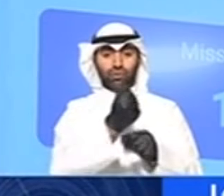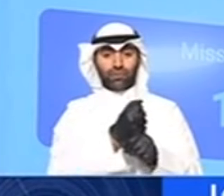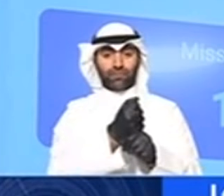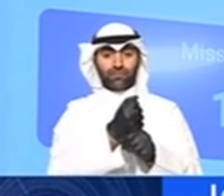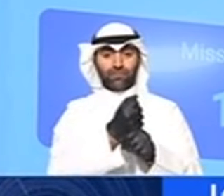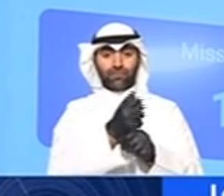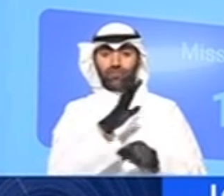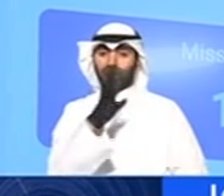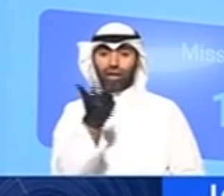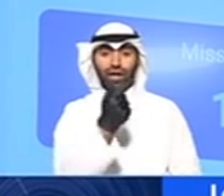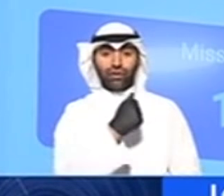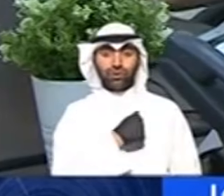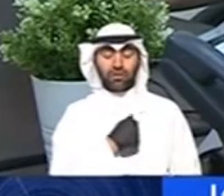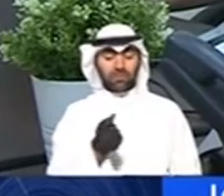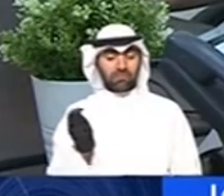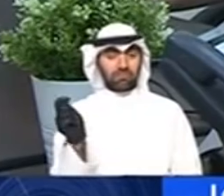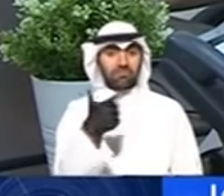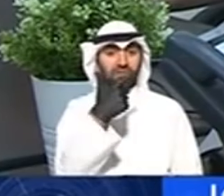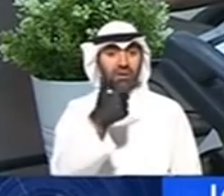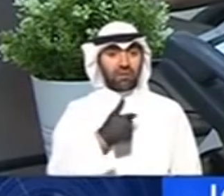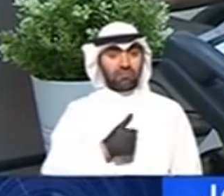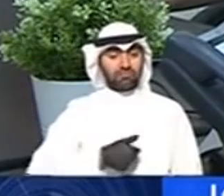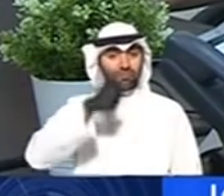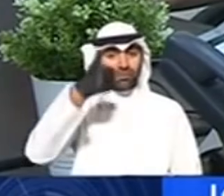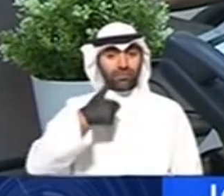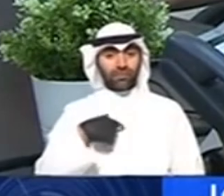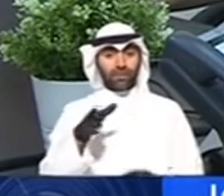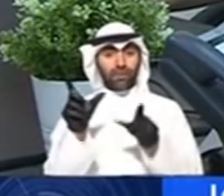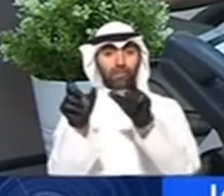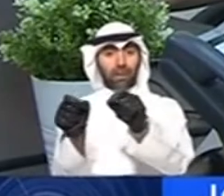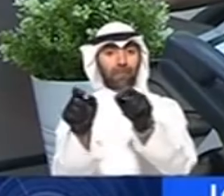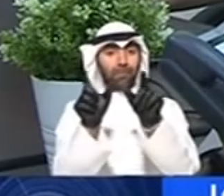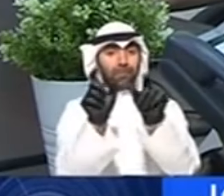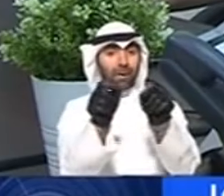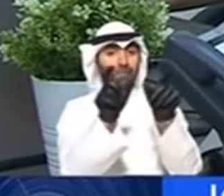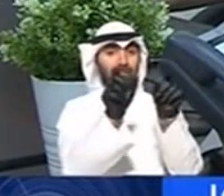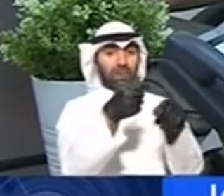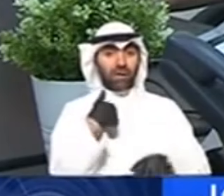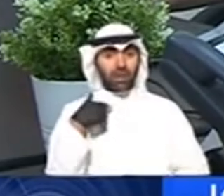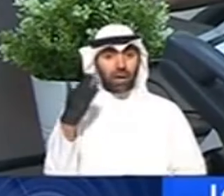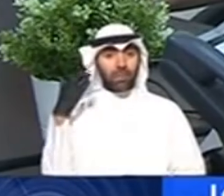هذا البرنامج، جهد كبير، تعامل راقي،